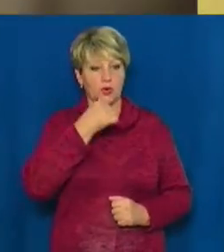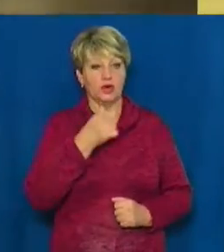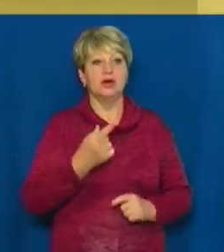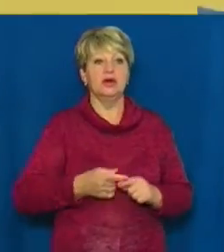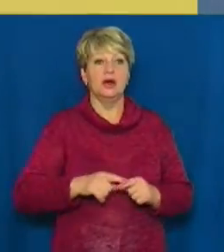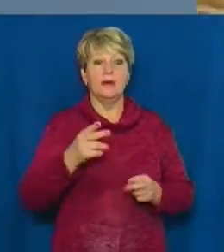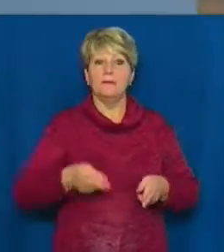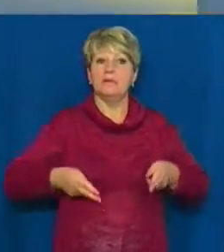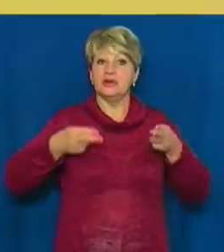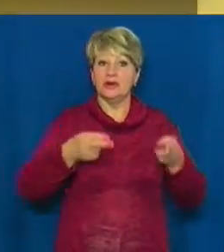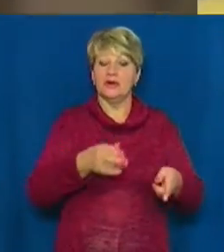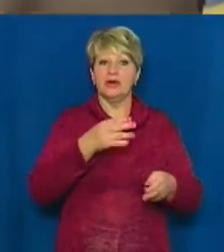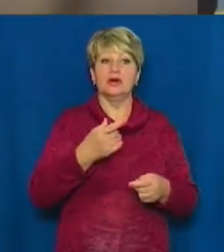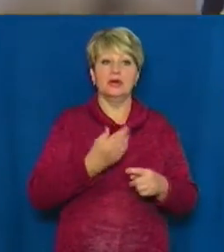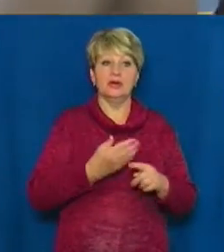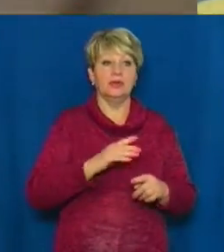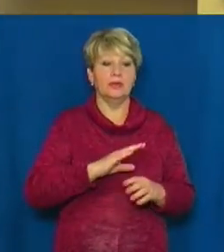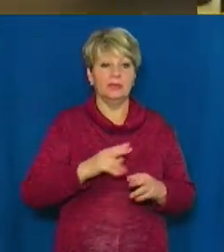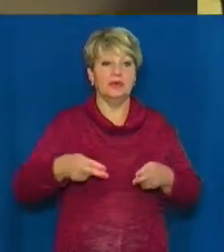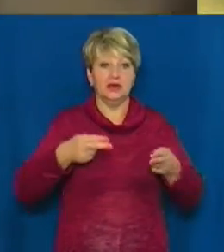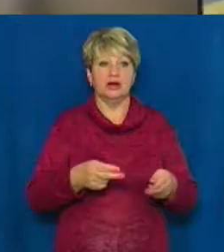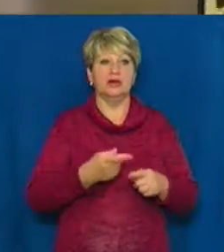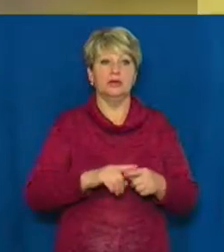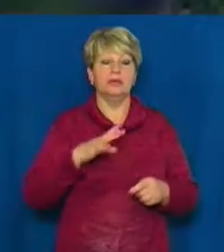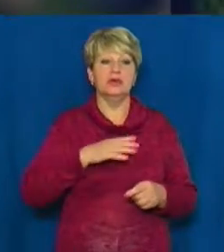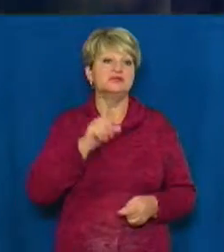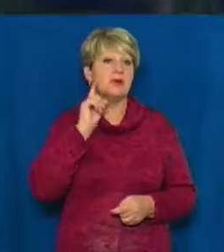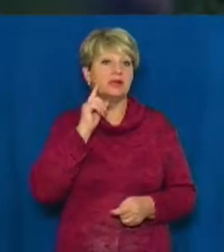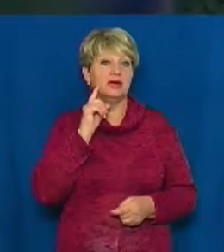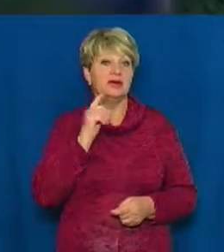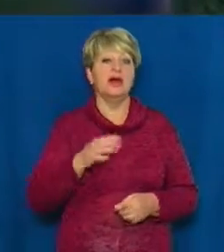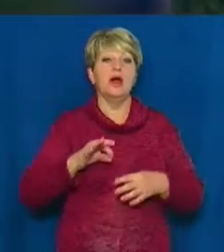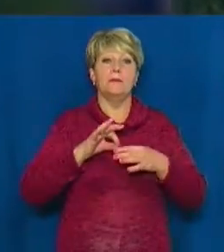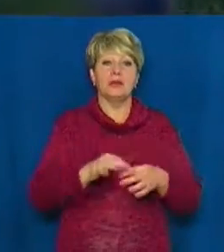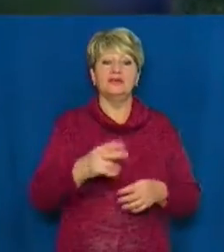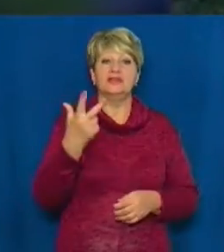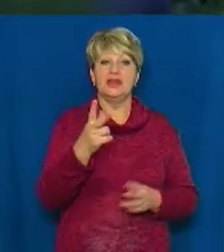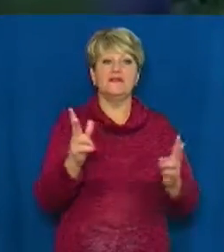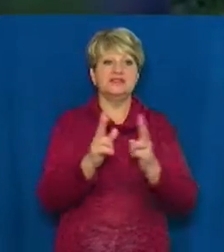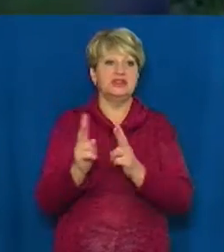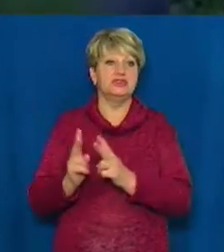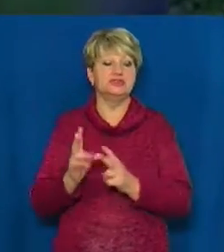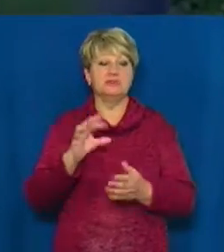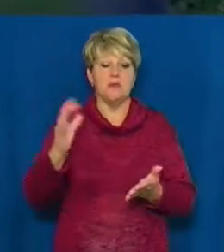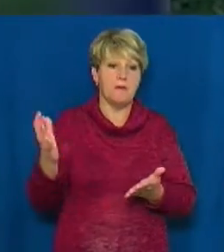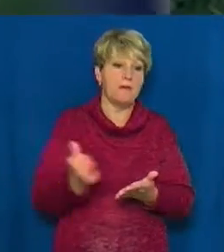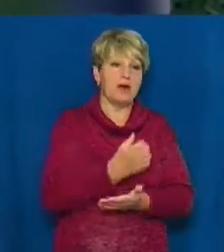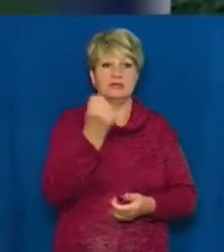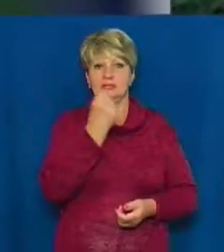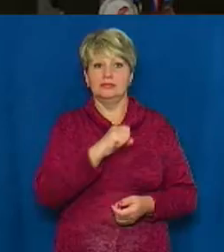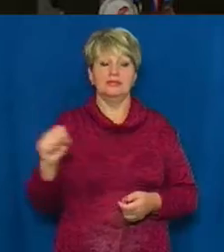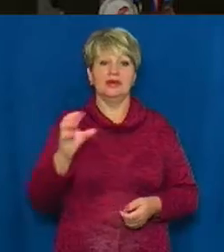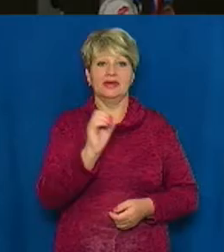не приїхали учасники його віку, тому змагався у молодшій групі. Провів 3 сутички, у яких переміг та здобув золото європейських